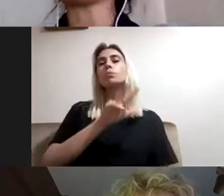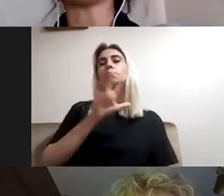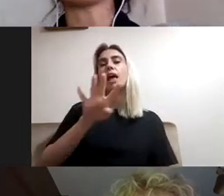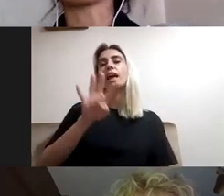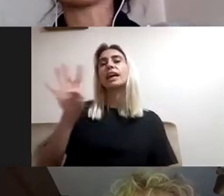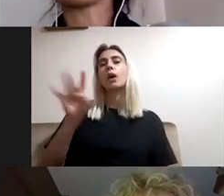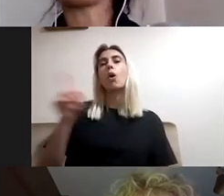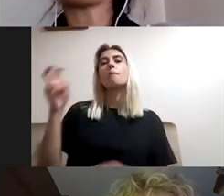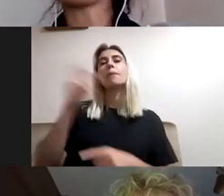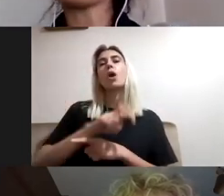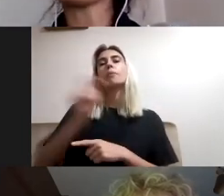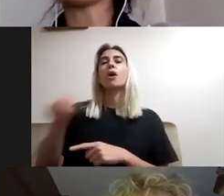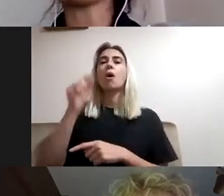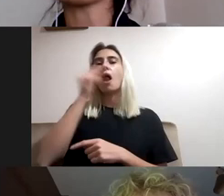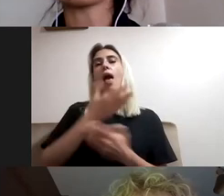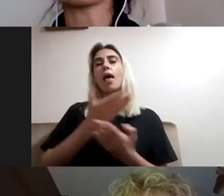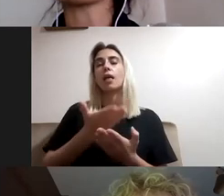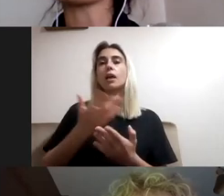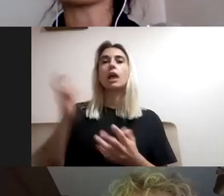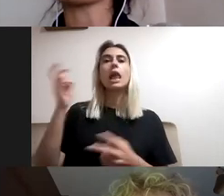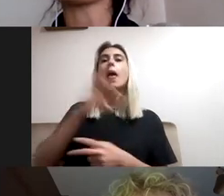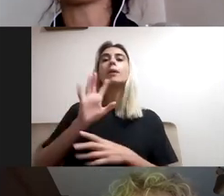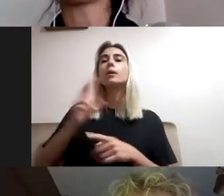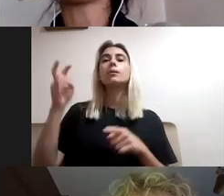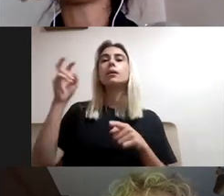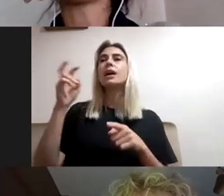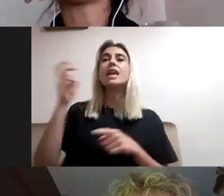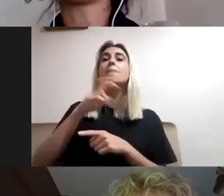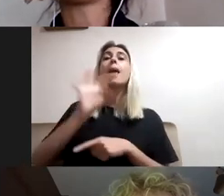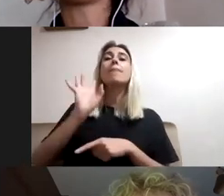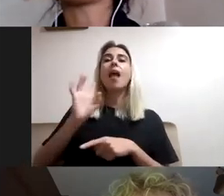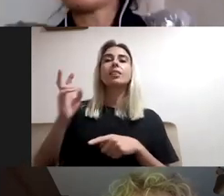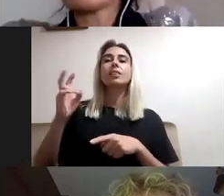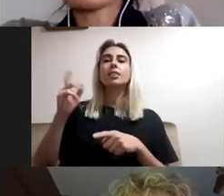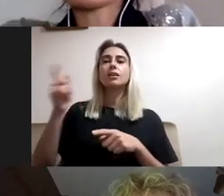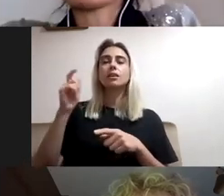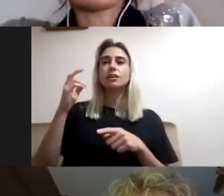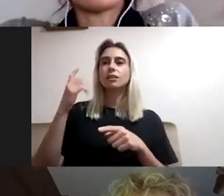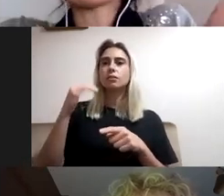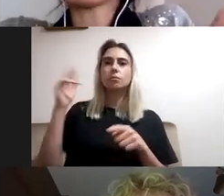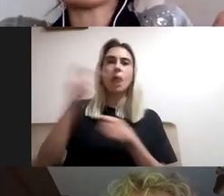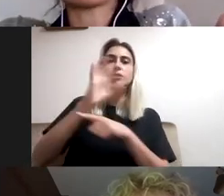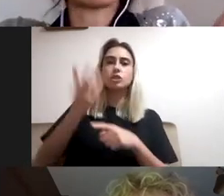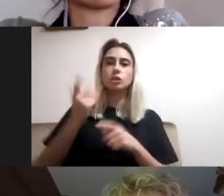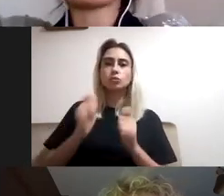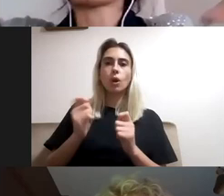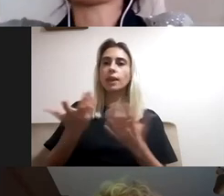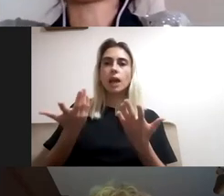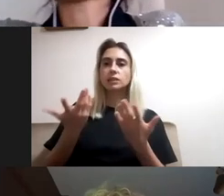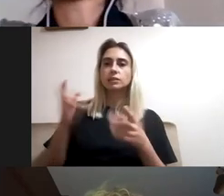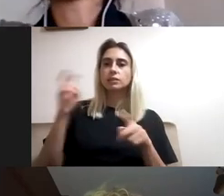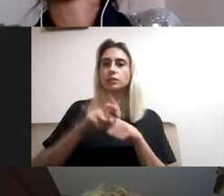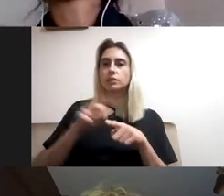inip binebiliyor. İnip binemeyen kitleyi taşımaya başlayınca ne yapacak? Nasıl yapacak? Onları taşıması gerekiyor çünkü onlar